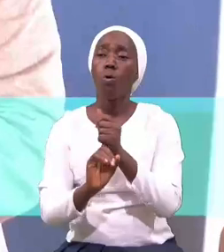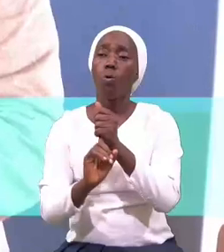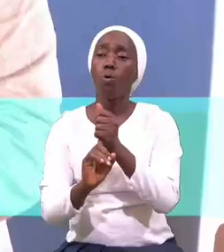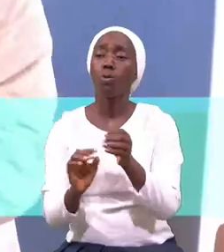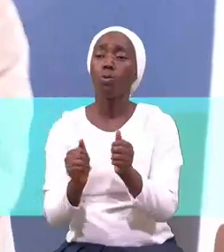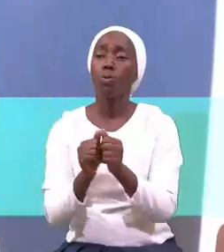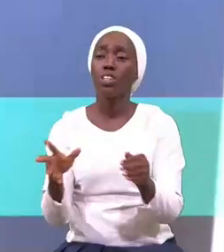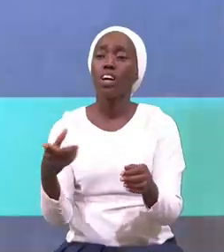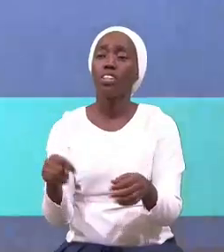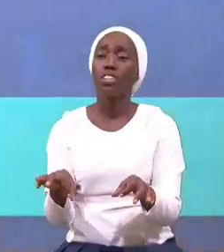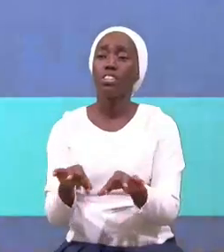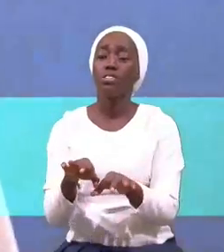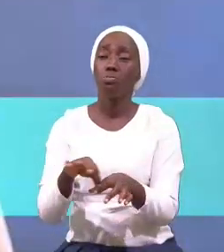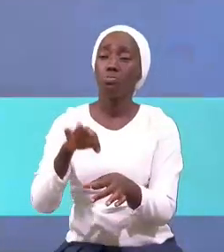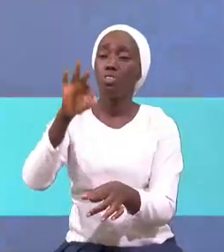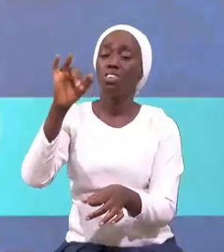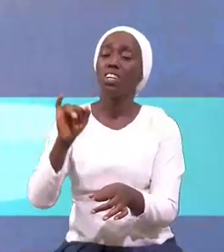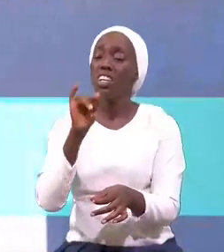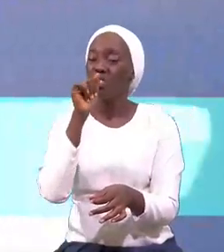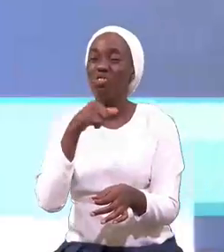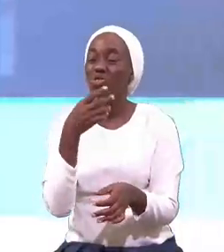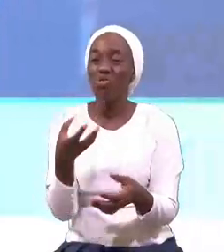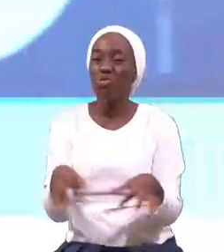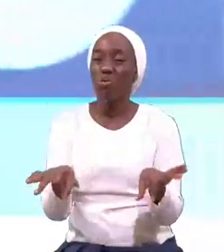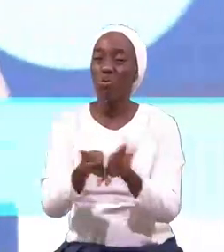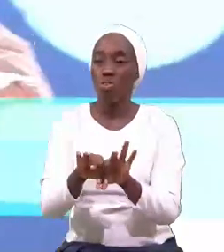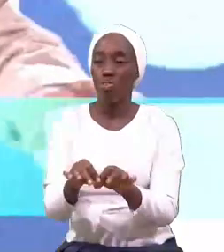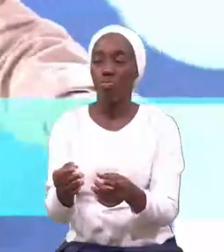Ce que je ne peux pas tenir avec l'Esprit n'est pas digne d'être tenu.